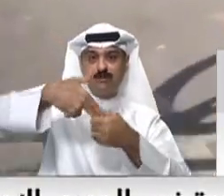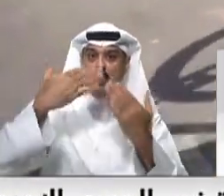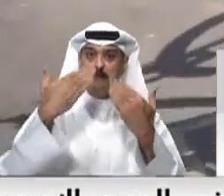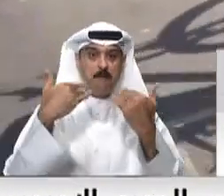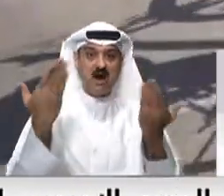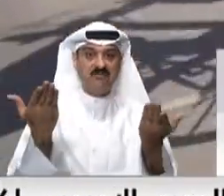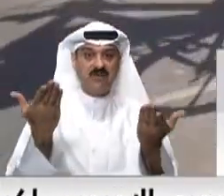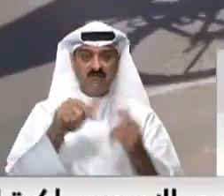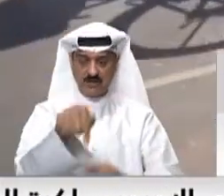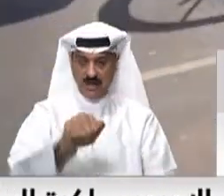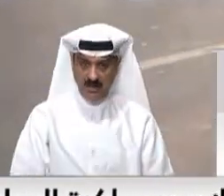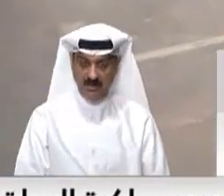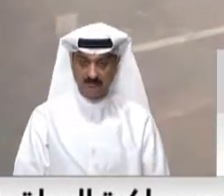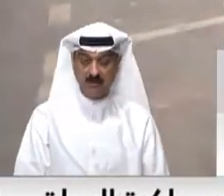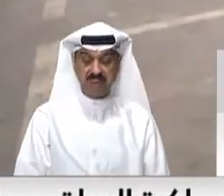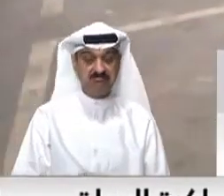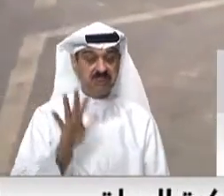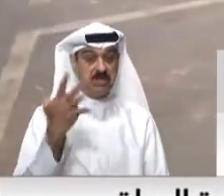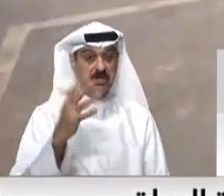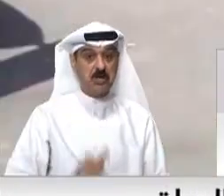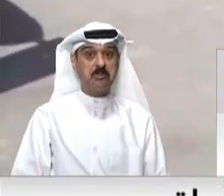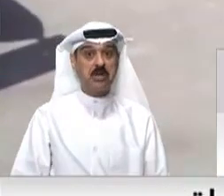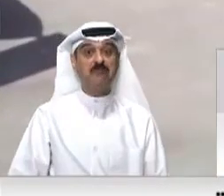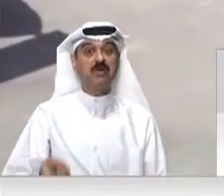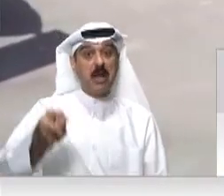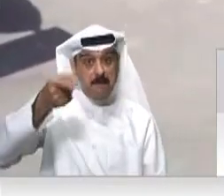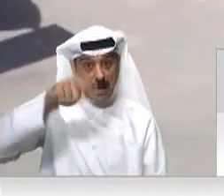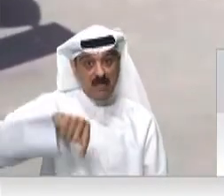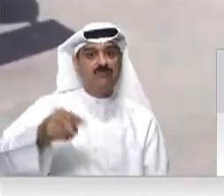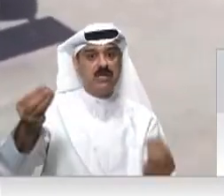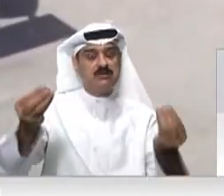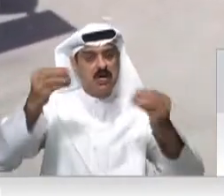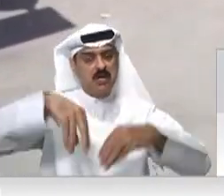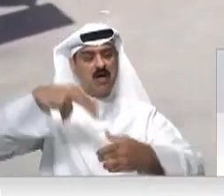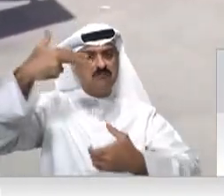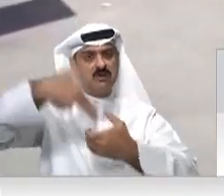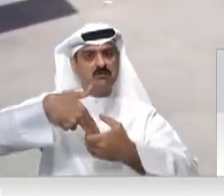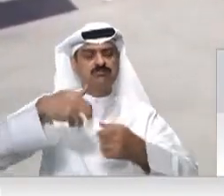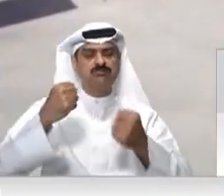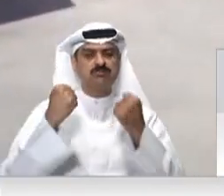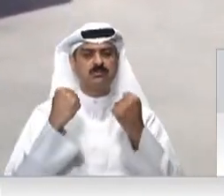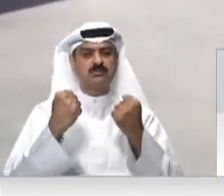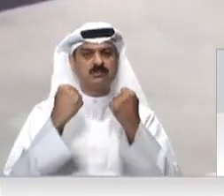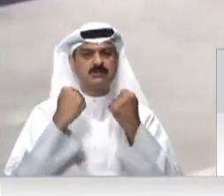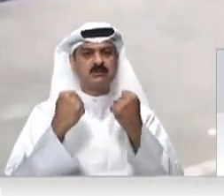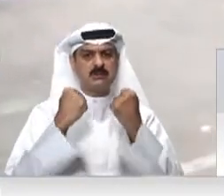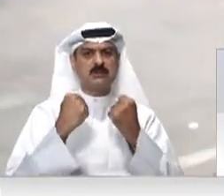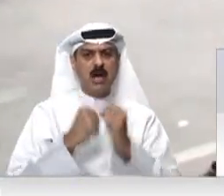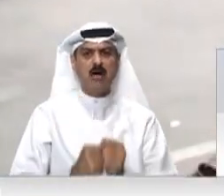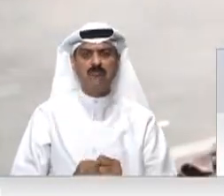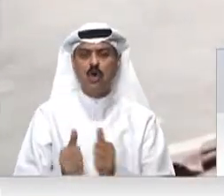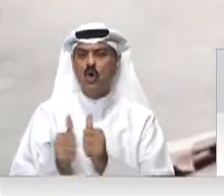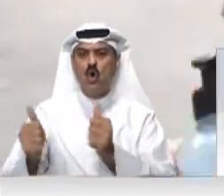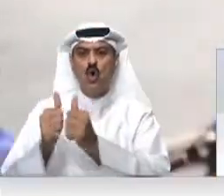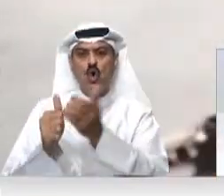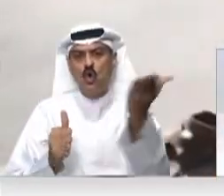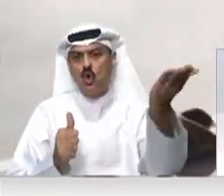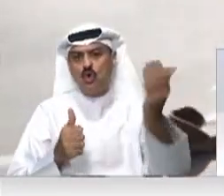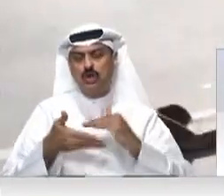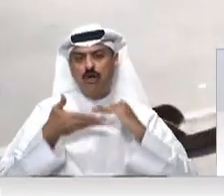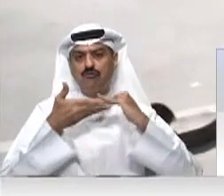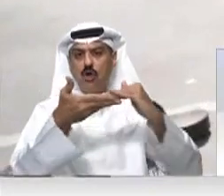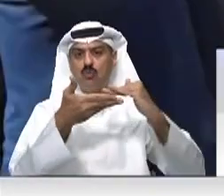الحالي، وقد لا يكون هناك أي وقود فيهما، وهو ما يشكل ضربة موجعة لآلاف الأسر التي تعيش